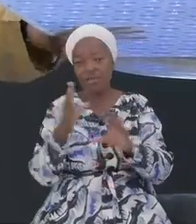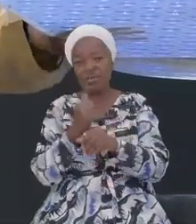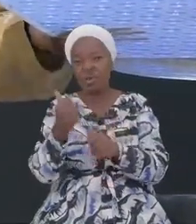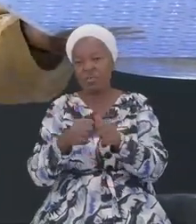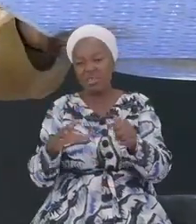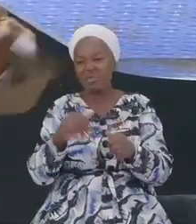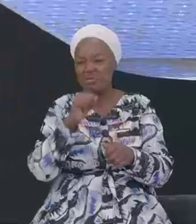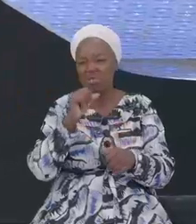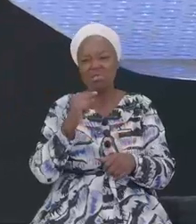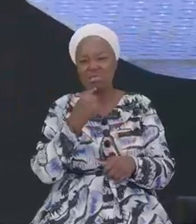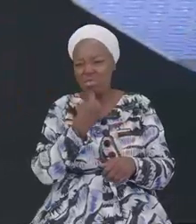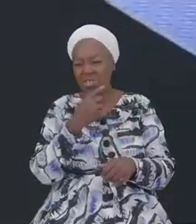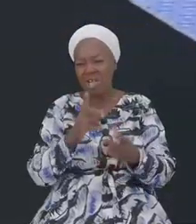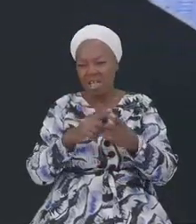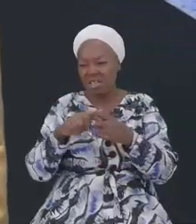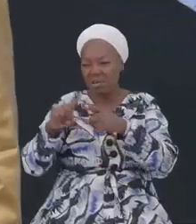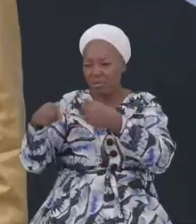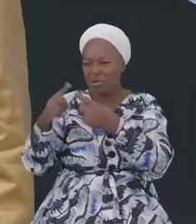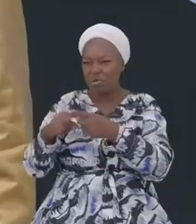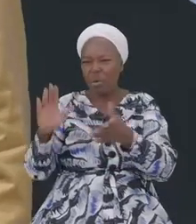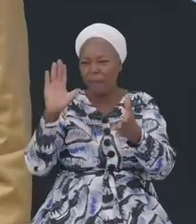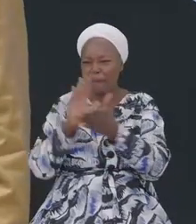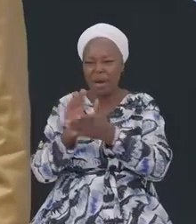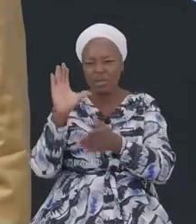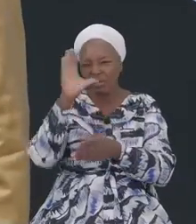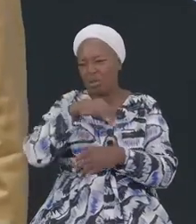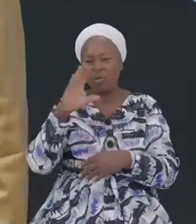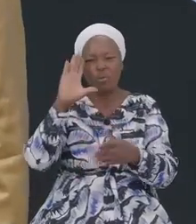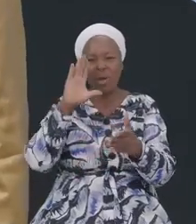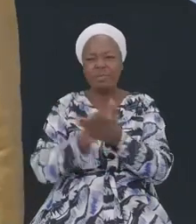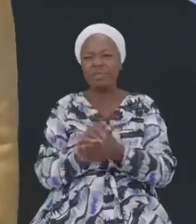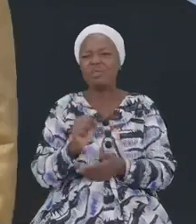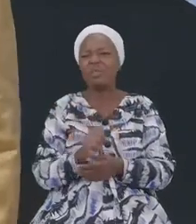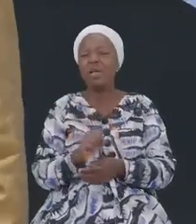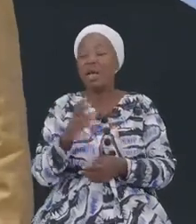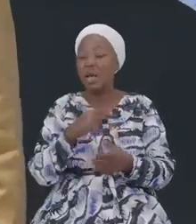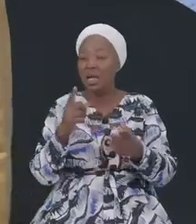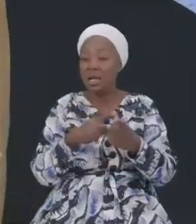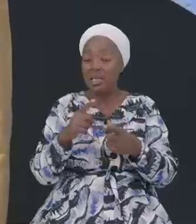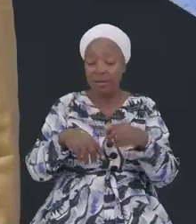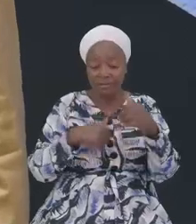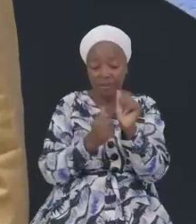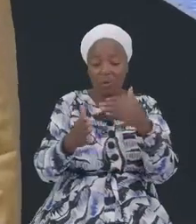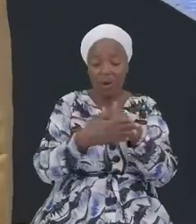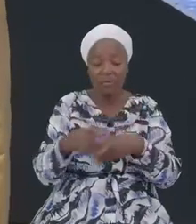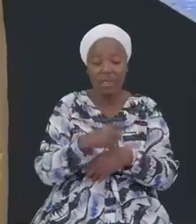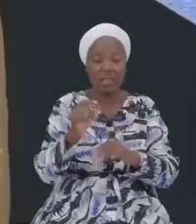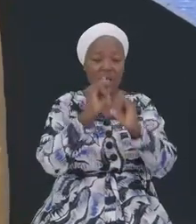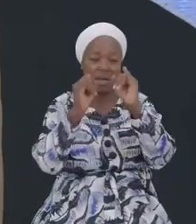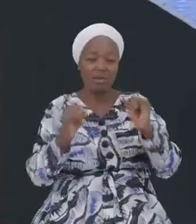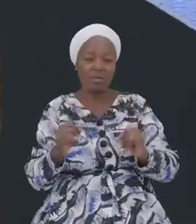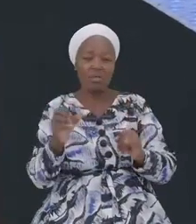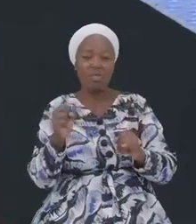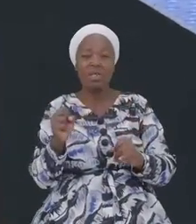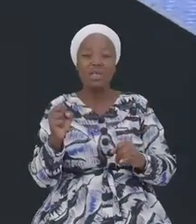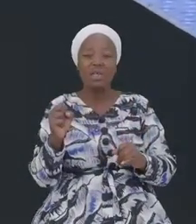légère, il est allé marier des femmes étrangères. Et il a suivi leur dieu, leurs idoles, un